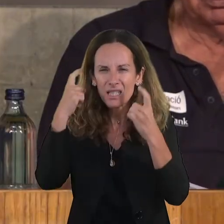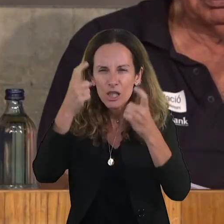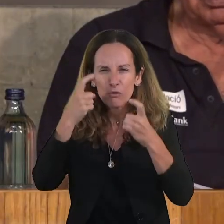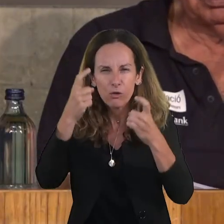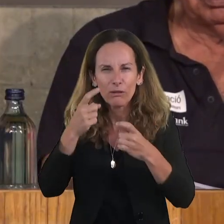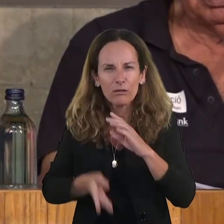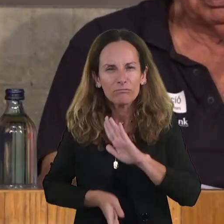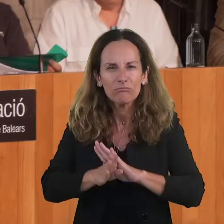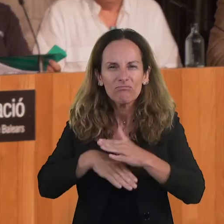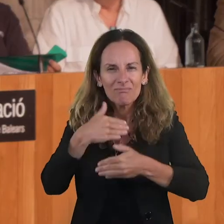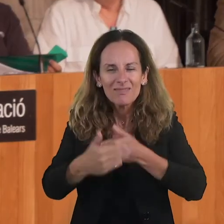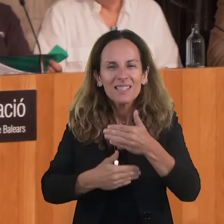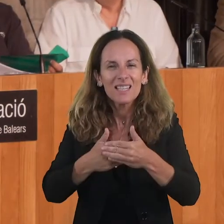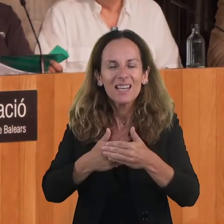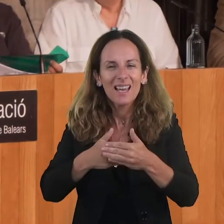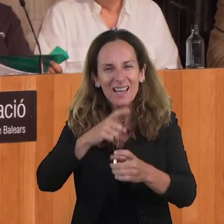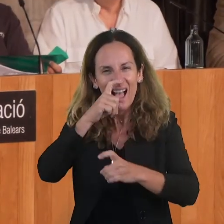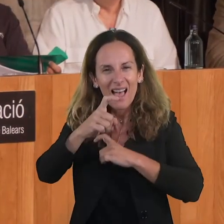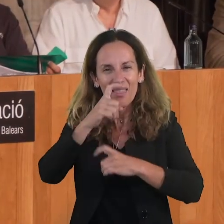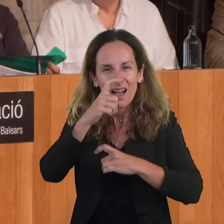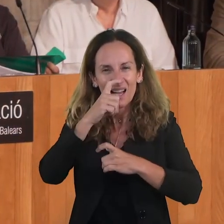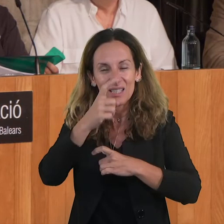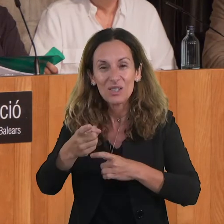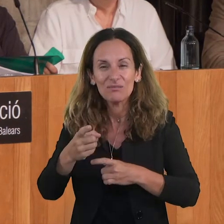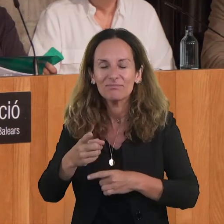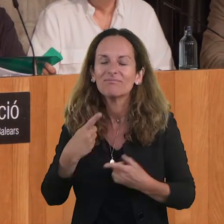l'empenta, la força i la voluntat de tirar endavant aquest projecte, però